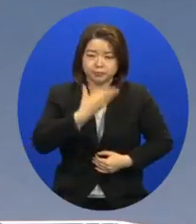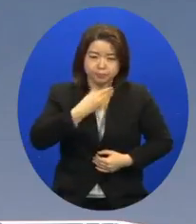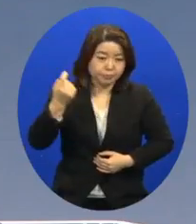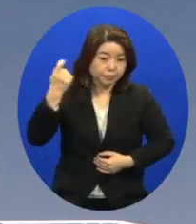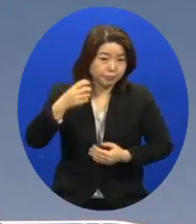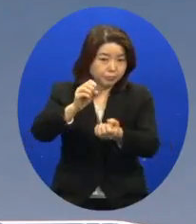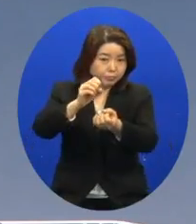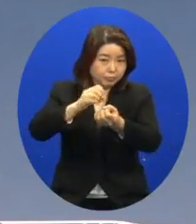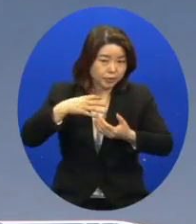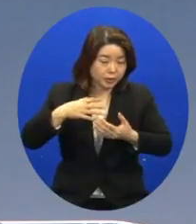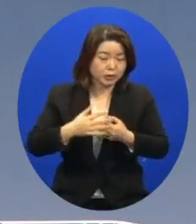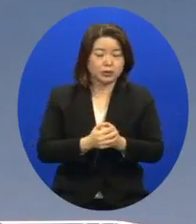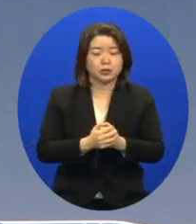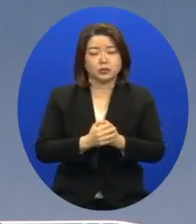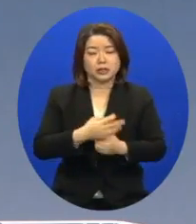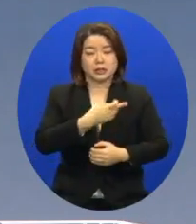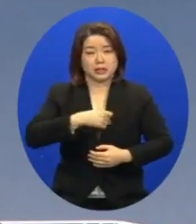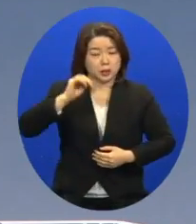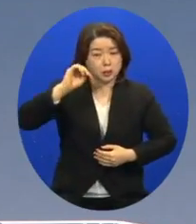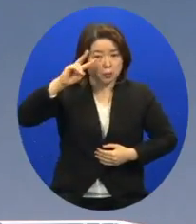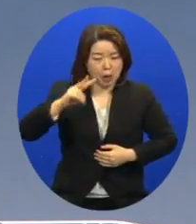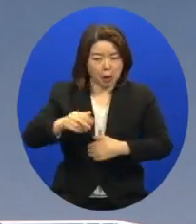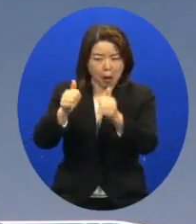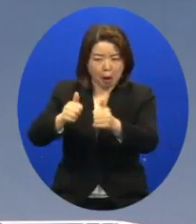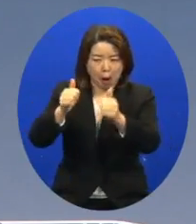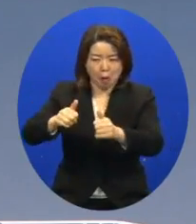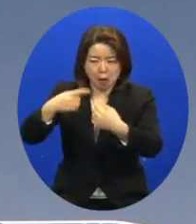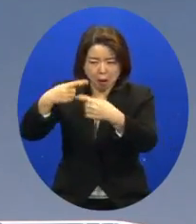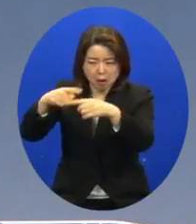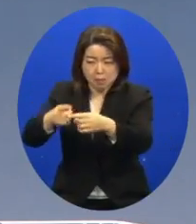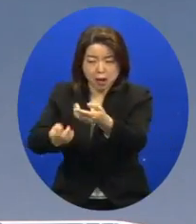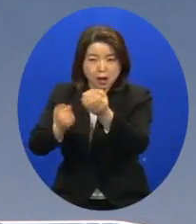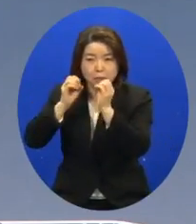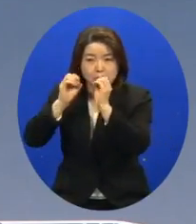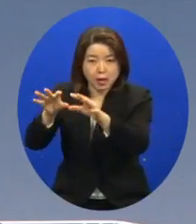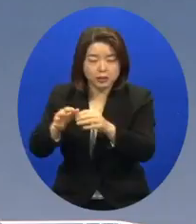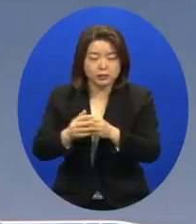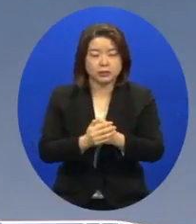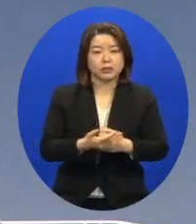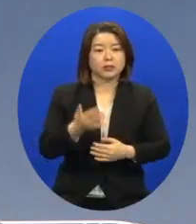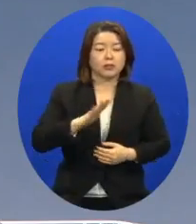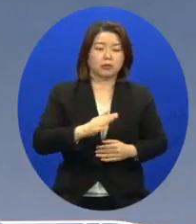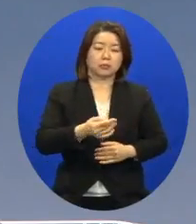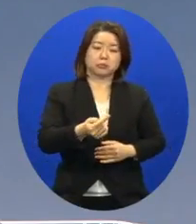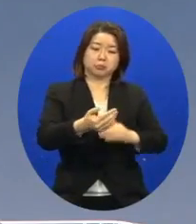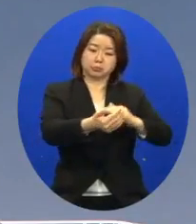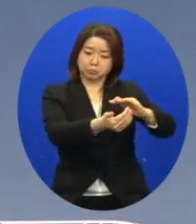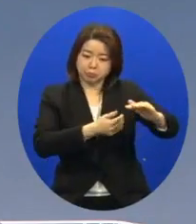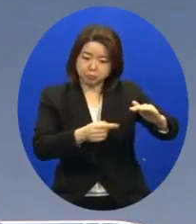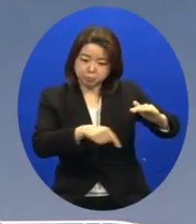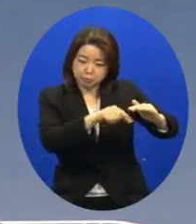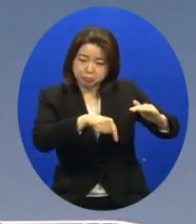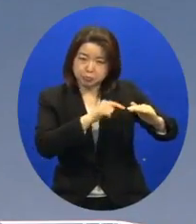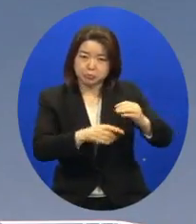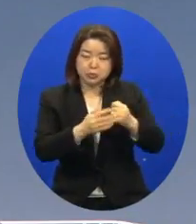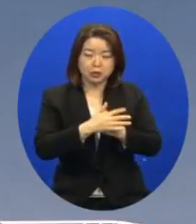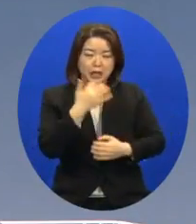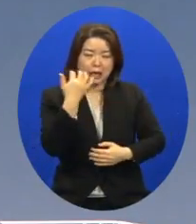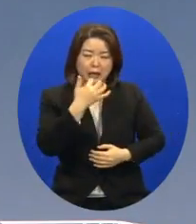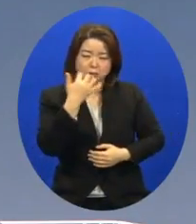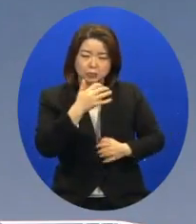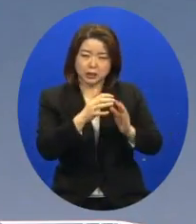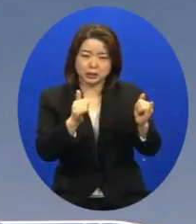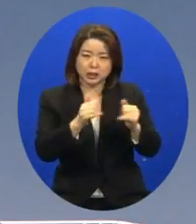주었던 사도 바울의 대해서는 심판까지 하면서 음행을 하는 사람들 상상이 안될